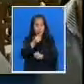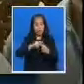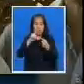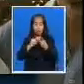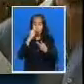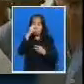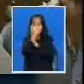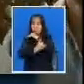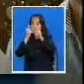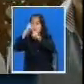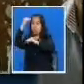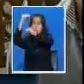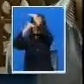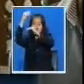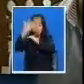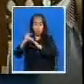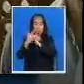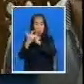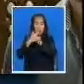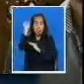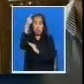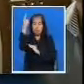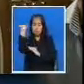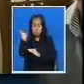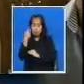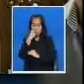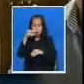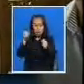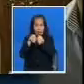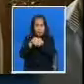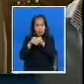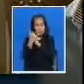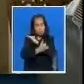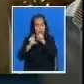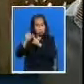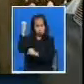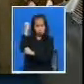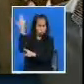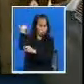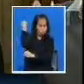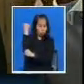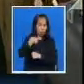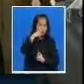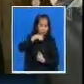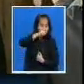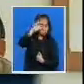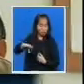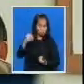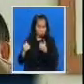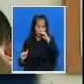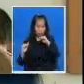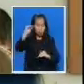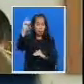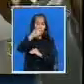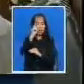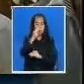ศที่เขาเจริญมากๆเทคโนโลยีสูงๆเลยเอาประเทศเพื่อนบ้านหลายประเทศยากจนกว่าเราเนี่ยปรากฏว่าตัวเลขเราต่ำกว่าเขาน